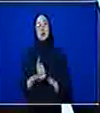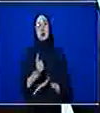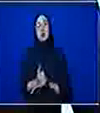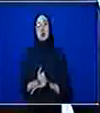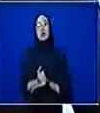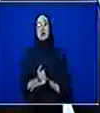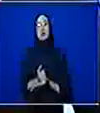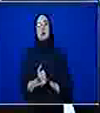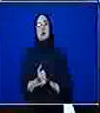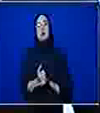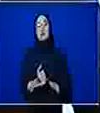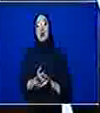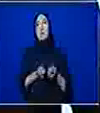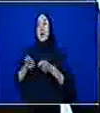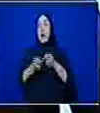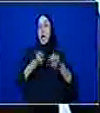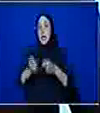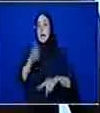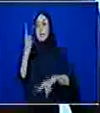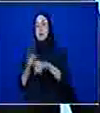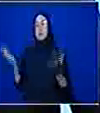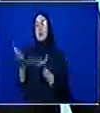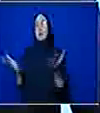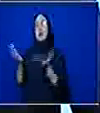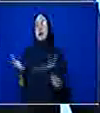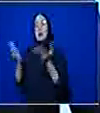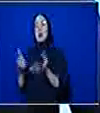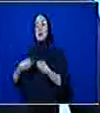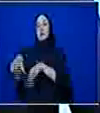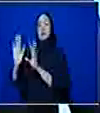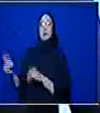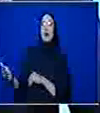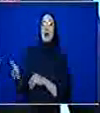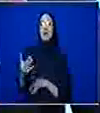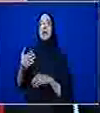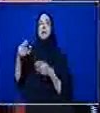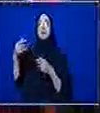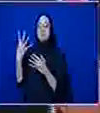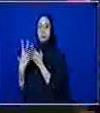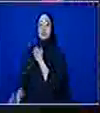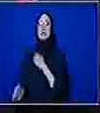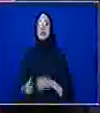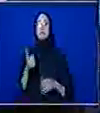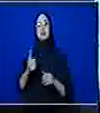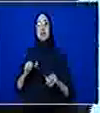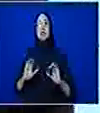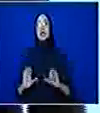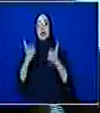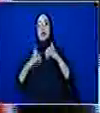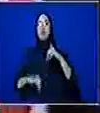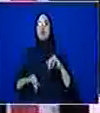mengendalikan, tapi juga kita harus memberdayakan nelayan yang miskin untuk bisa hidup dengan layak. Baik, mohon maaf, langsung silakan Pak